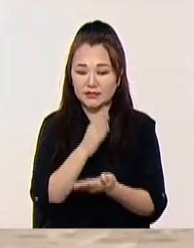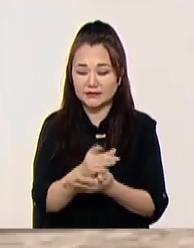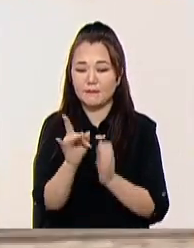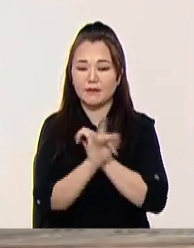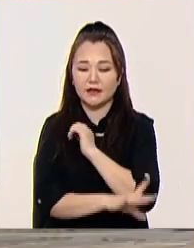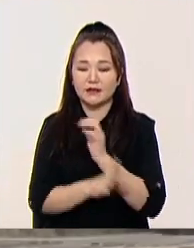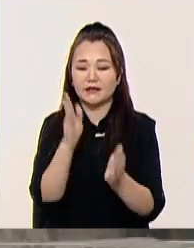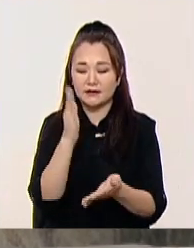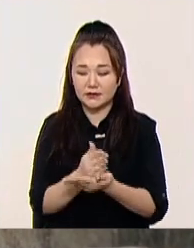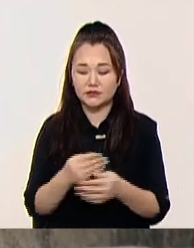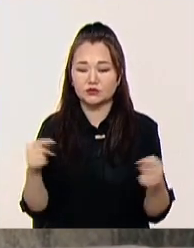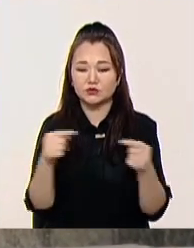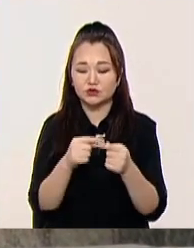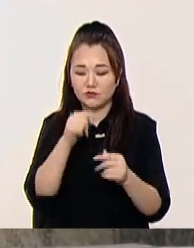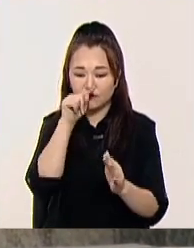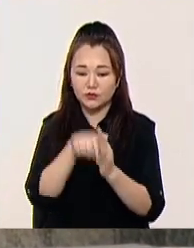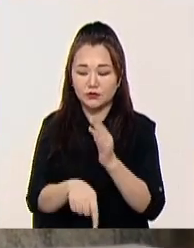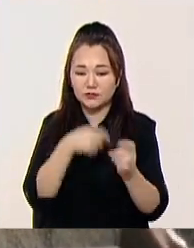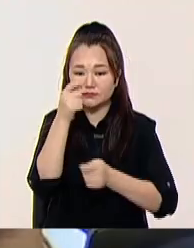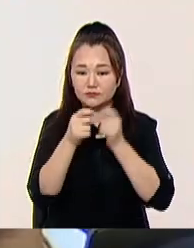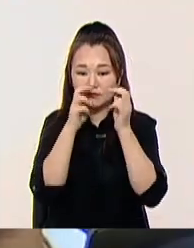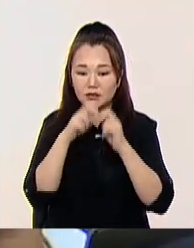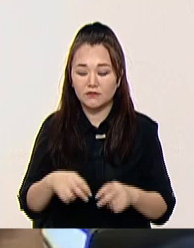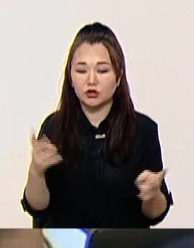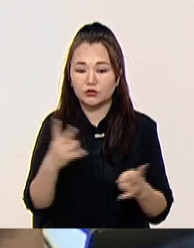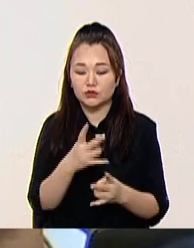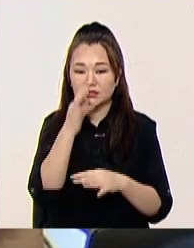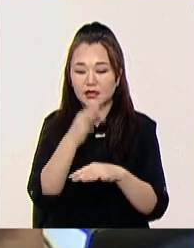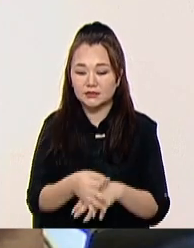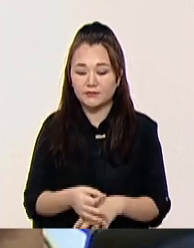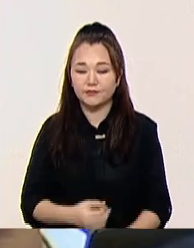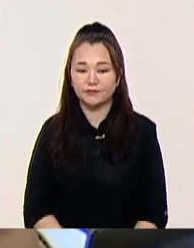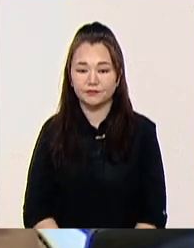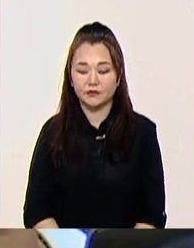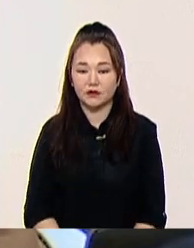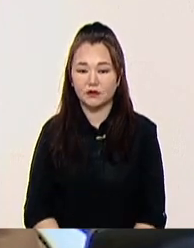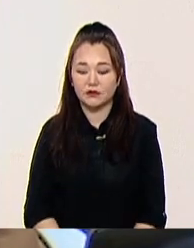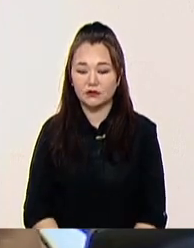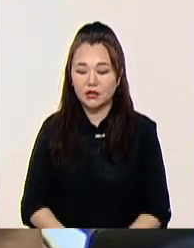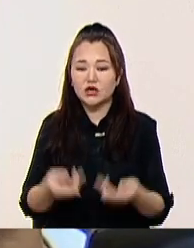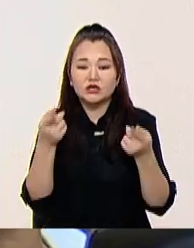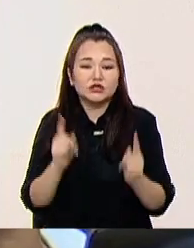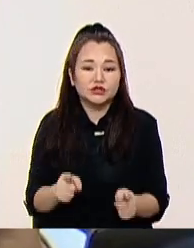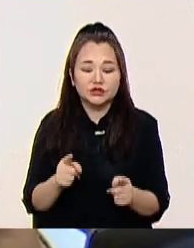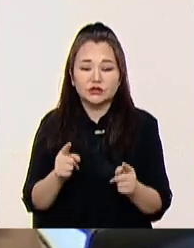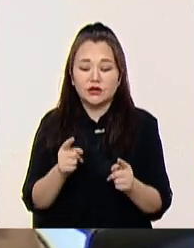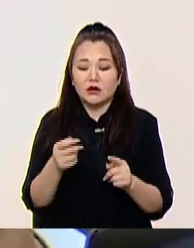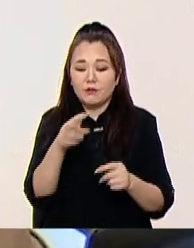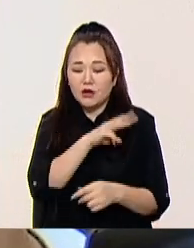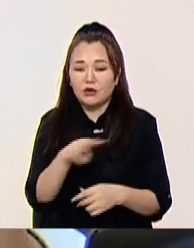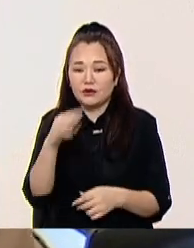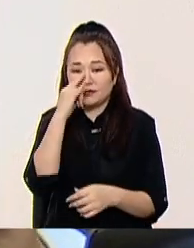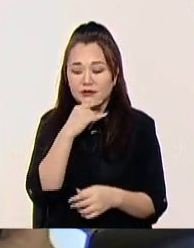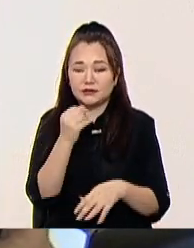бар екенін мойындап, түбегейлі зерттеу жүргізу керек дейді. Реальность такова, что миллионы работающих казахстанцев. Шындығында миллиондаған